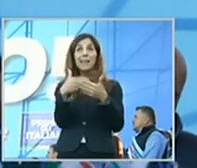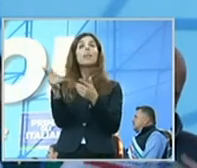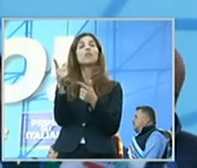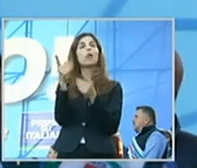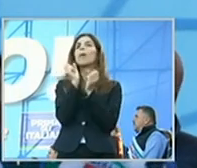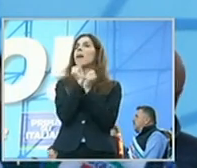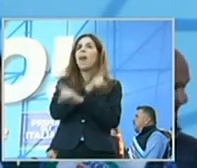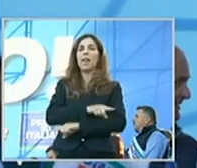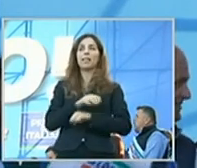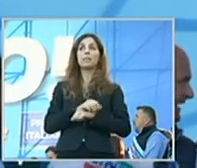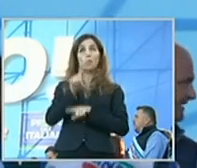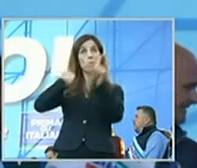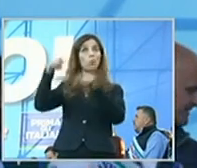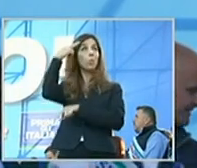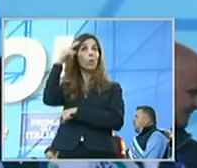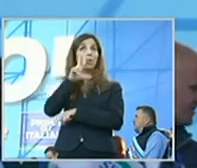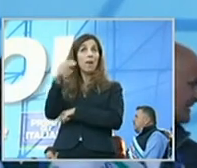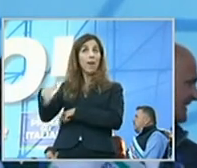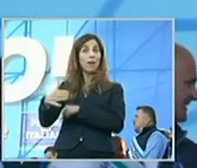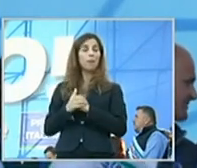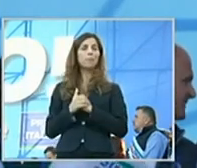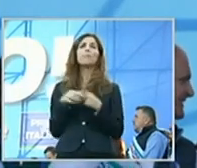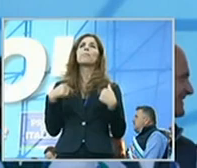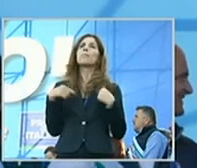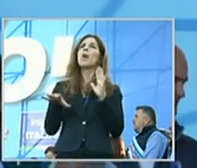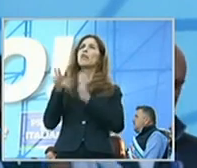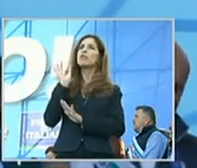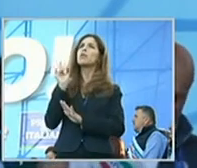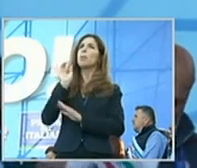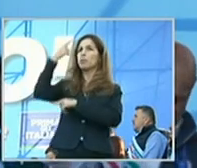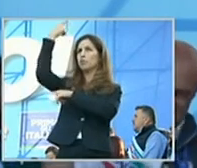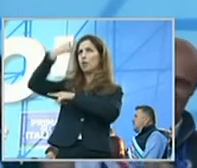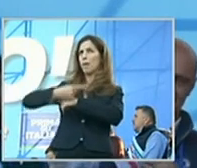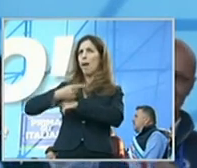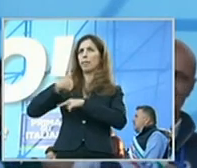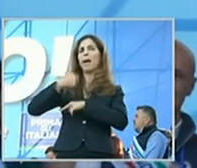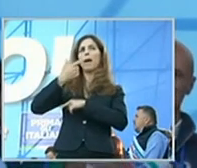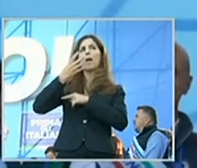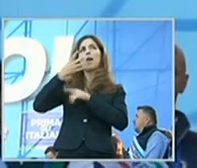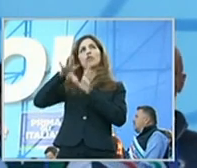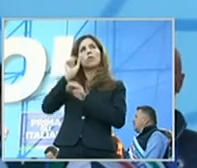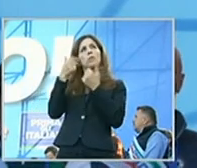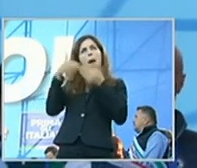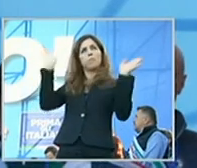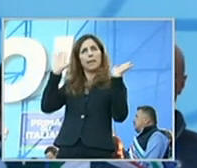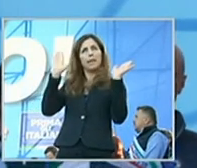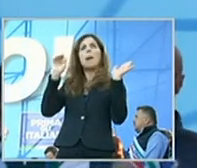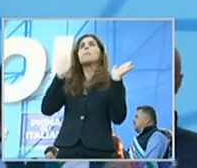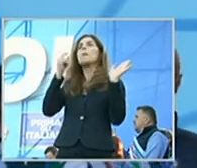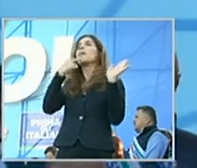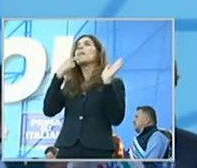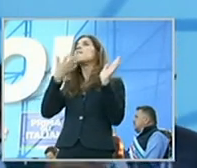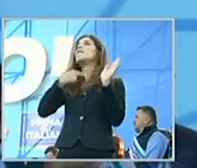come qualcuno ricordava. E io ho scelto di aprire la giornata di oggi facendo parlare gli